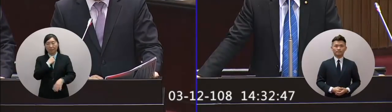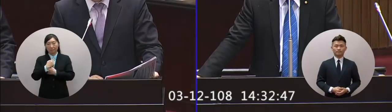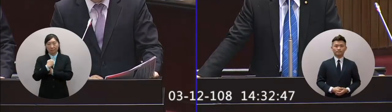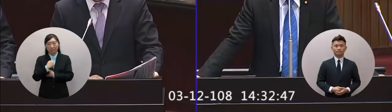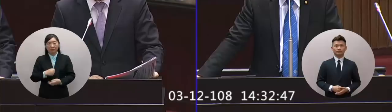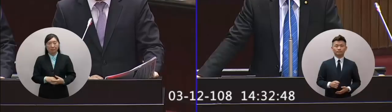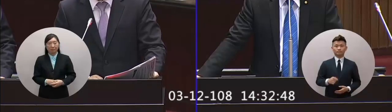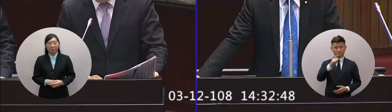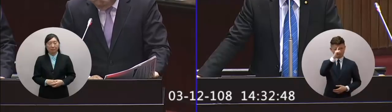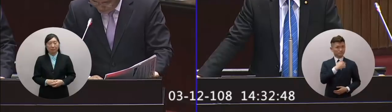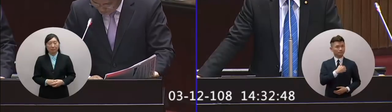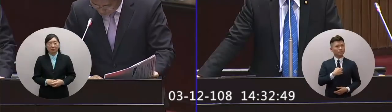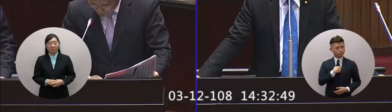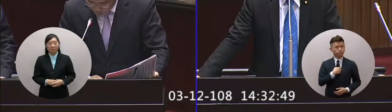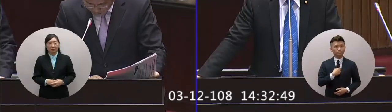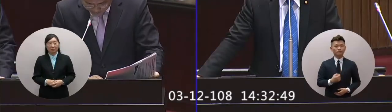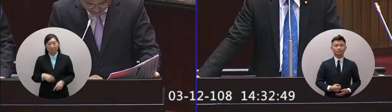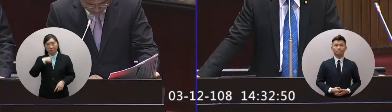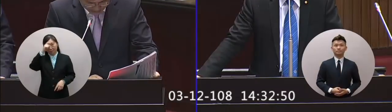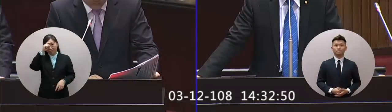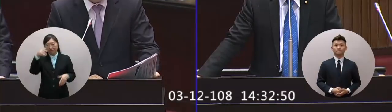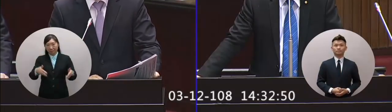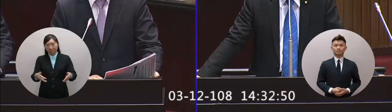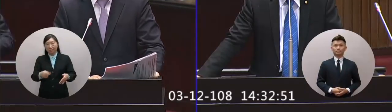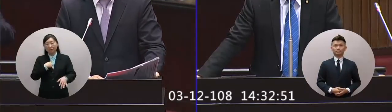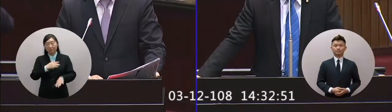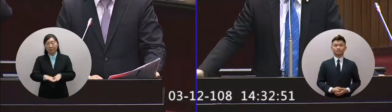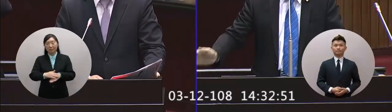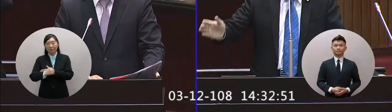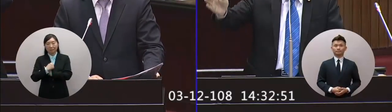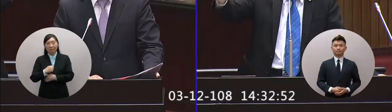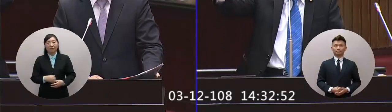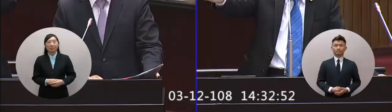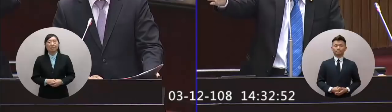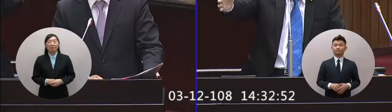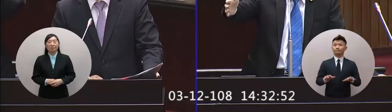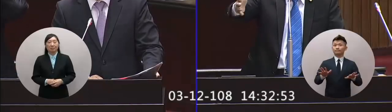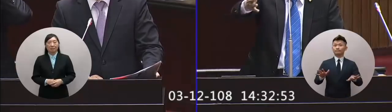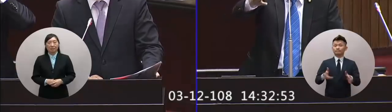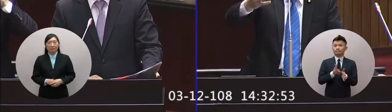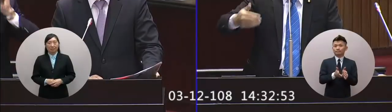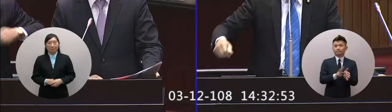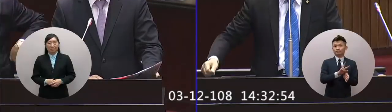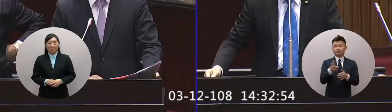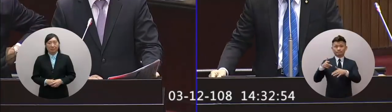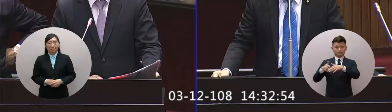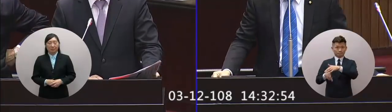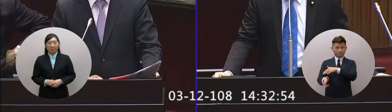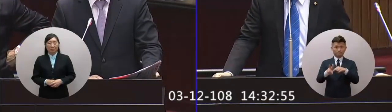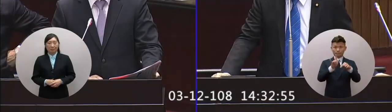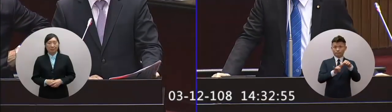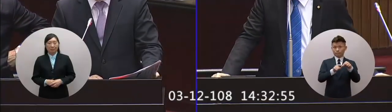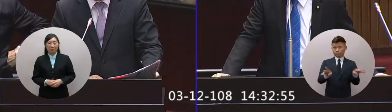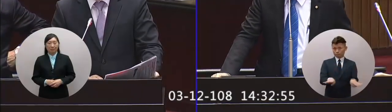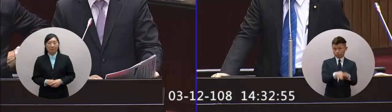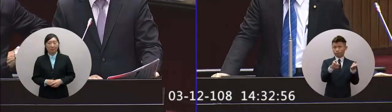但是我们希望能够 动工的部分啊，我们来努力。 对，其实现在铁路地下化中立的先导工程已经